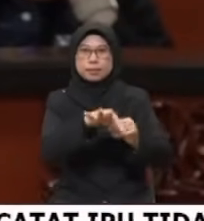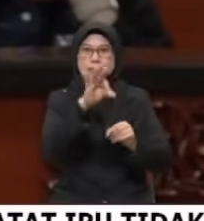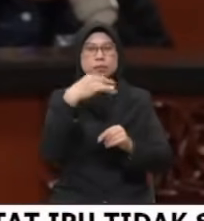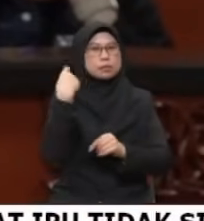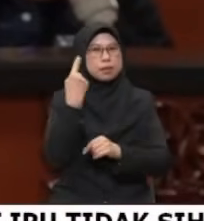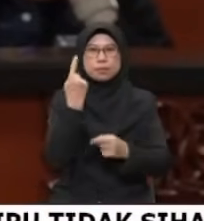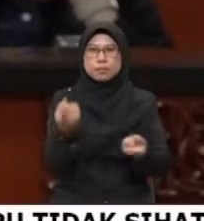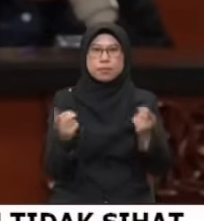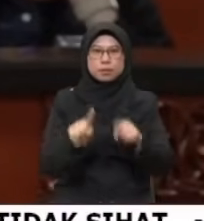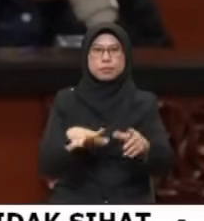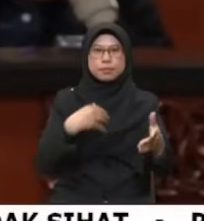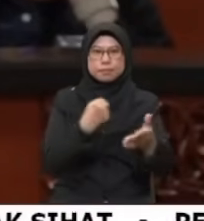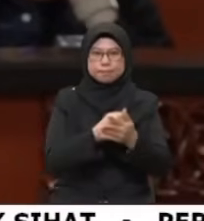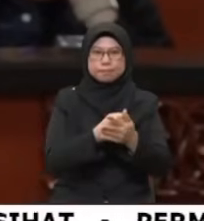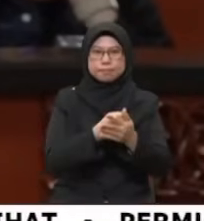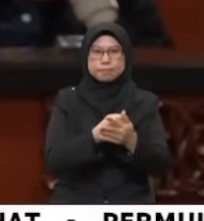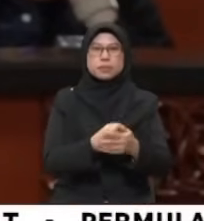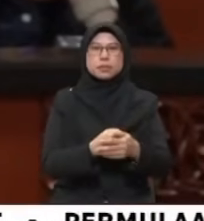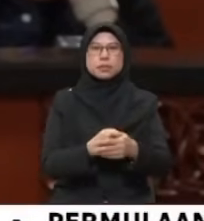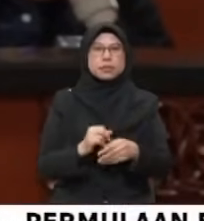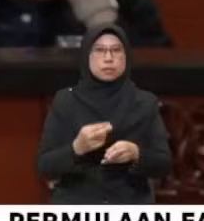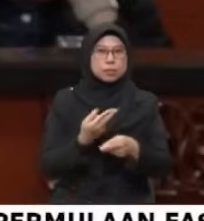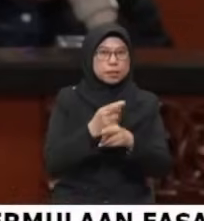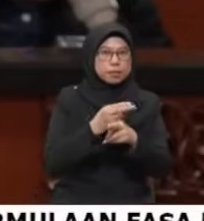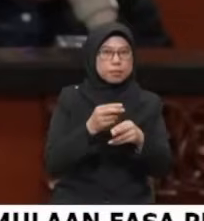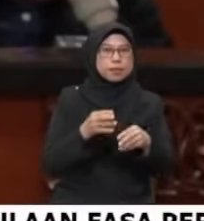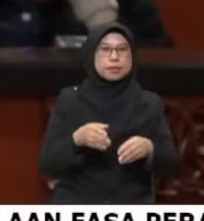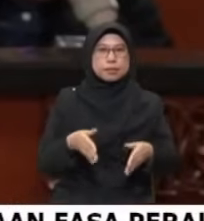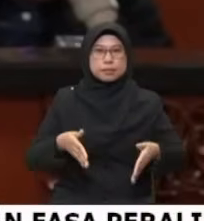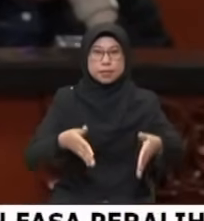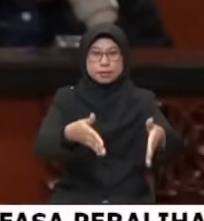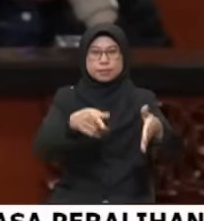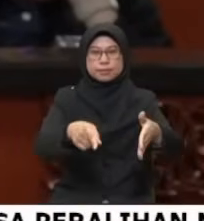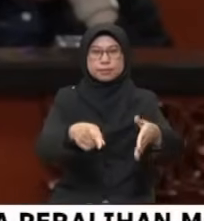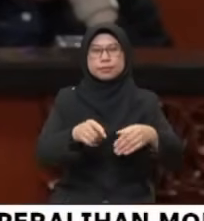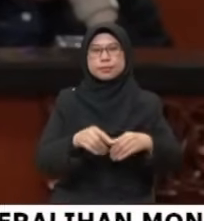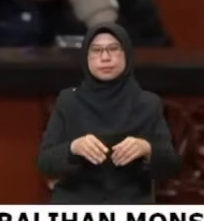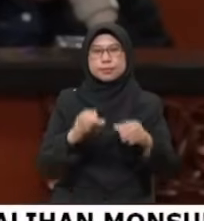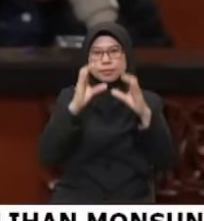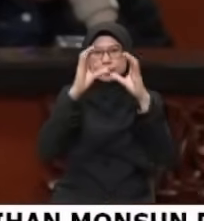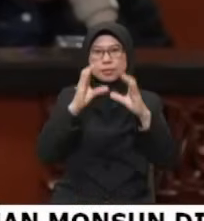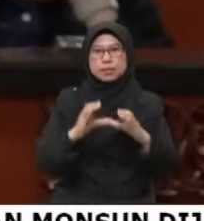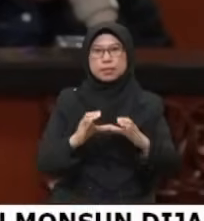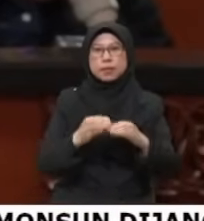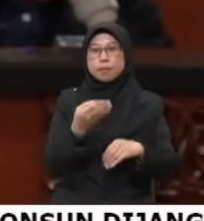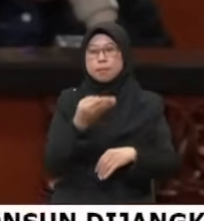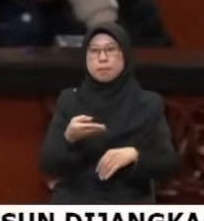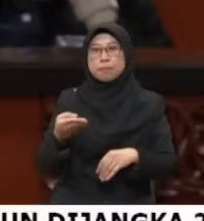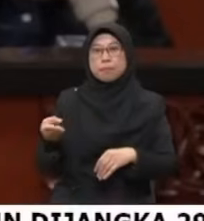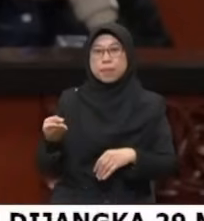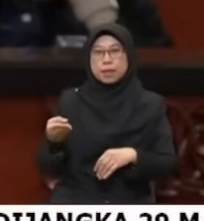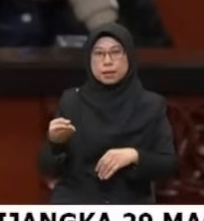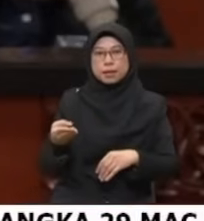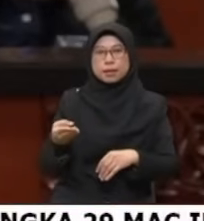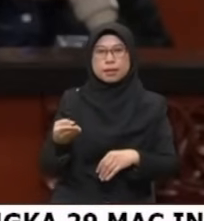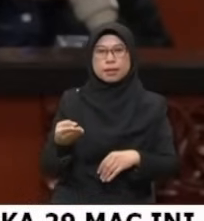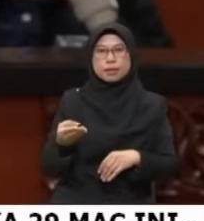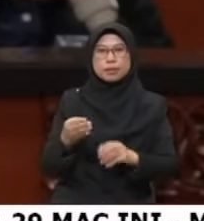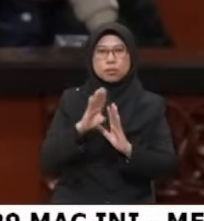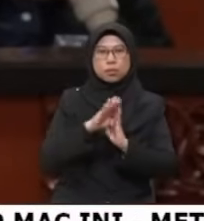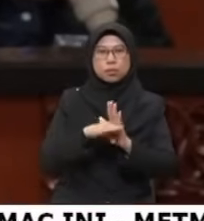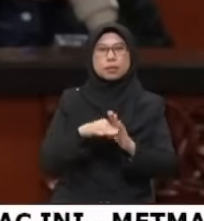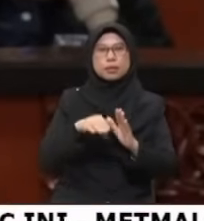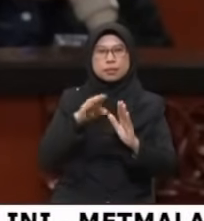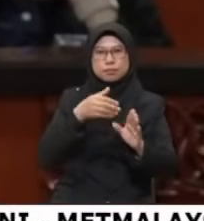kerap berlaku kemerangan rawatan Black Spot ini dilaksanakan dengan kaedah Low Cost high impact yang mana memberikan